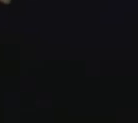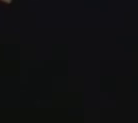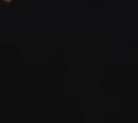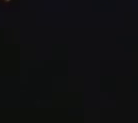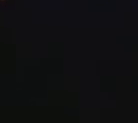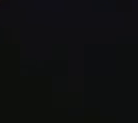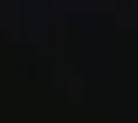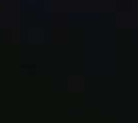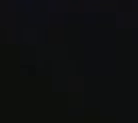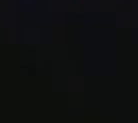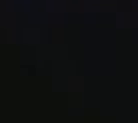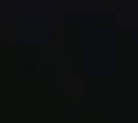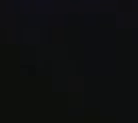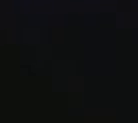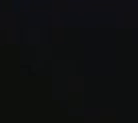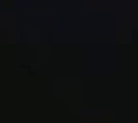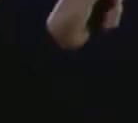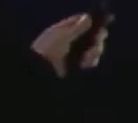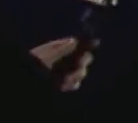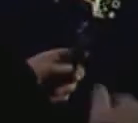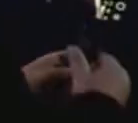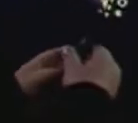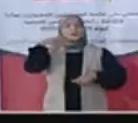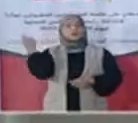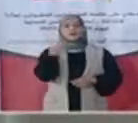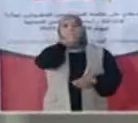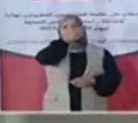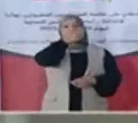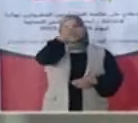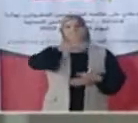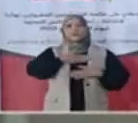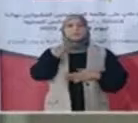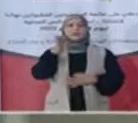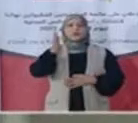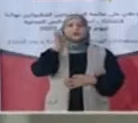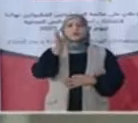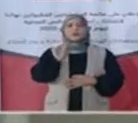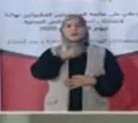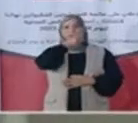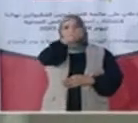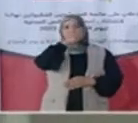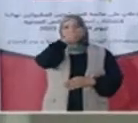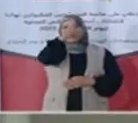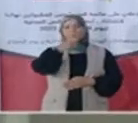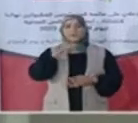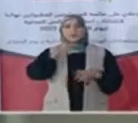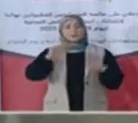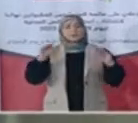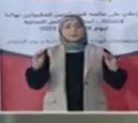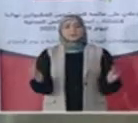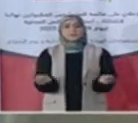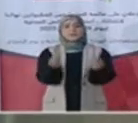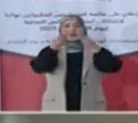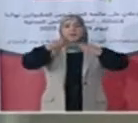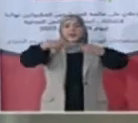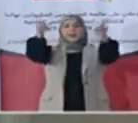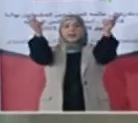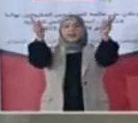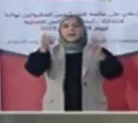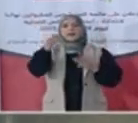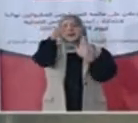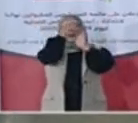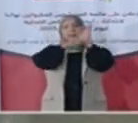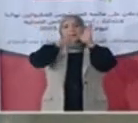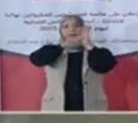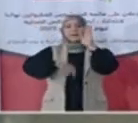صباح الخير، مرحبا بجميع ضيوفنا الكرام، مرحبا بالسادة الصحفيين في هذه الندوة الصحفية اللي باش يتم خلالها الإعلان عن